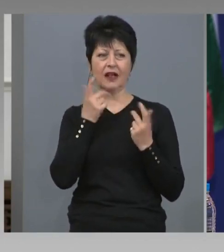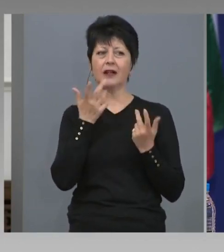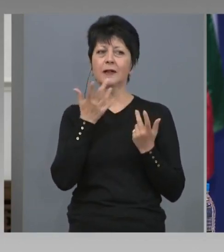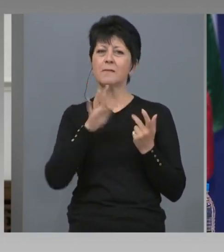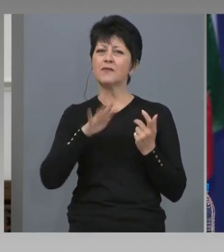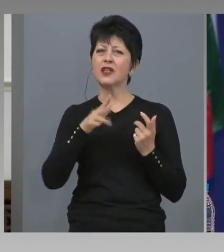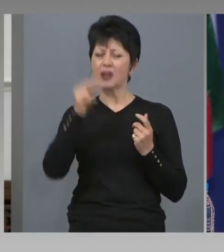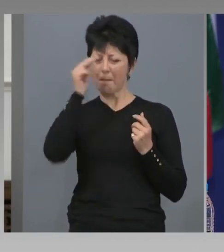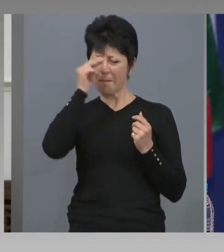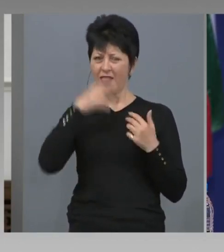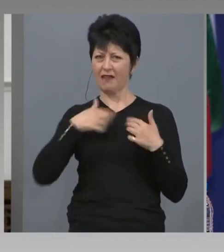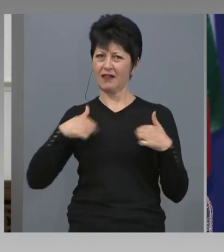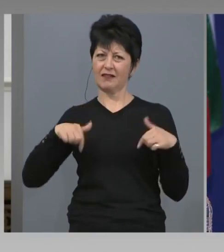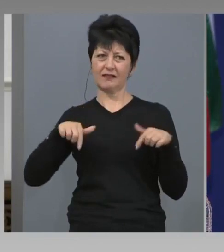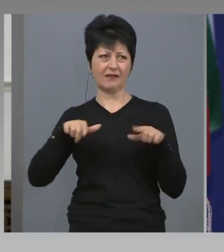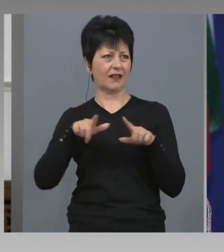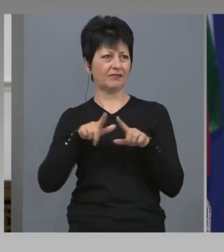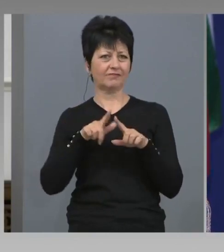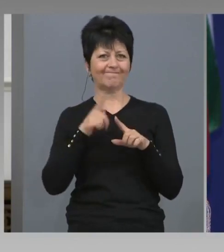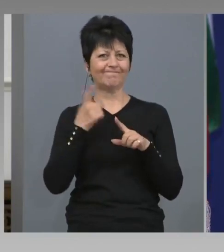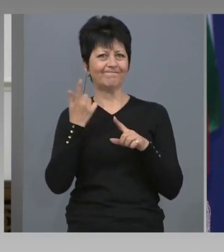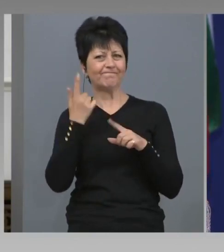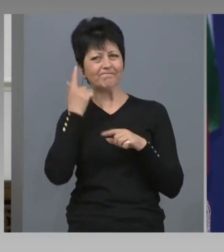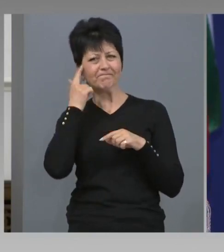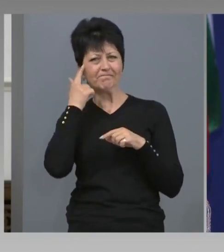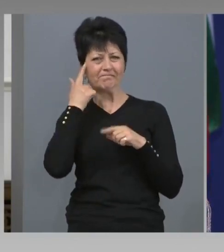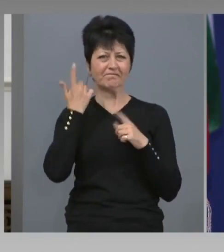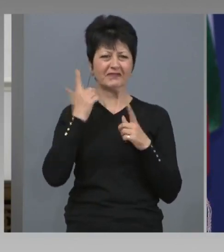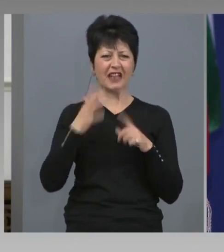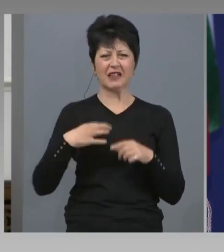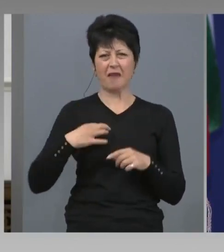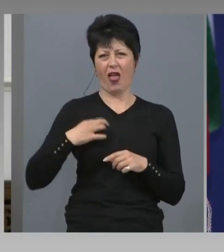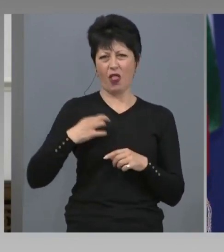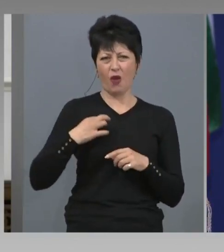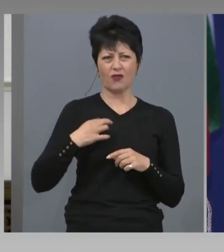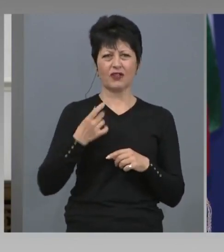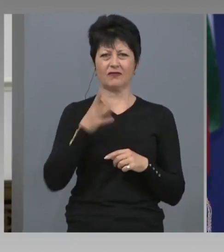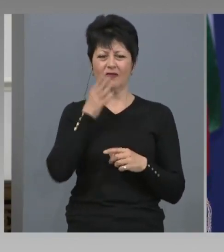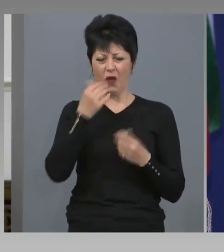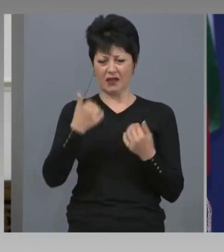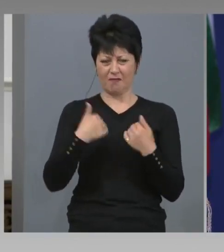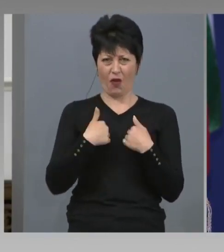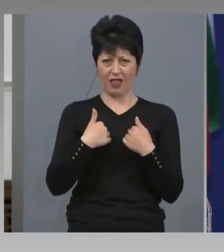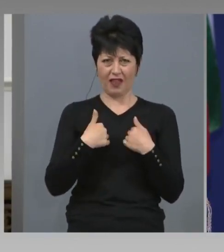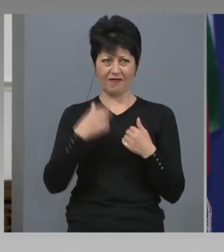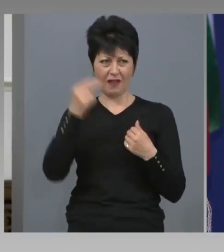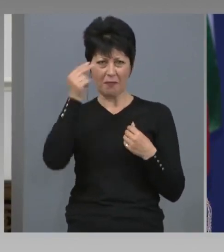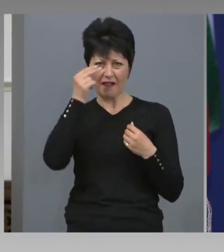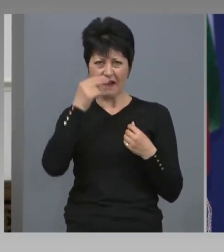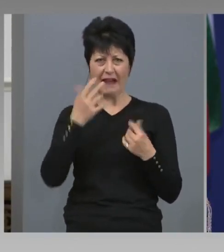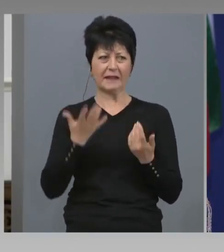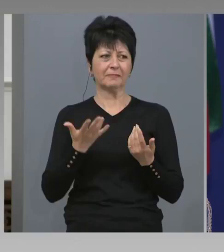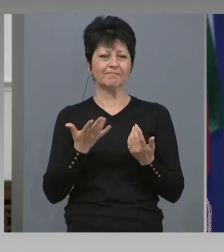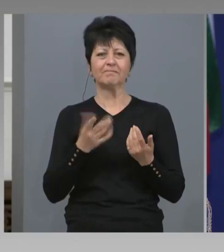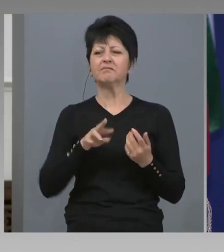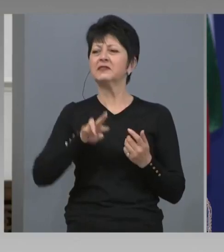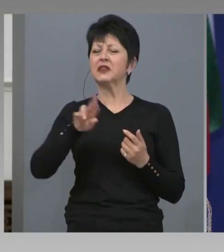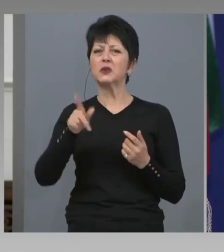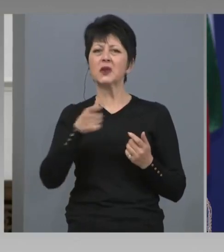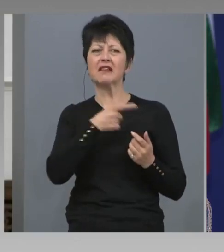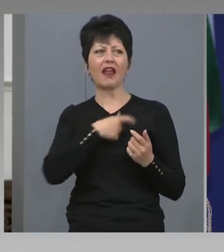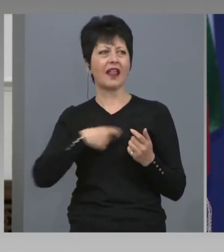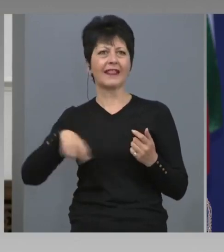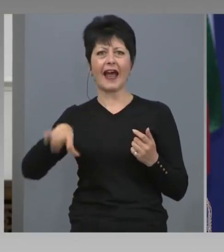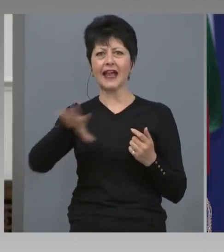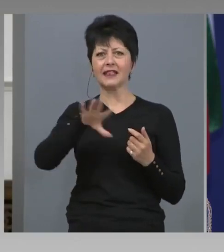Понеже българите са много нихилисти. Ние се, значи най-сме лоши, най-за нас и това за другите нации.